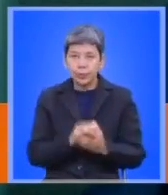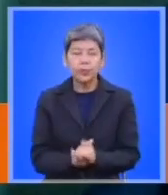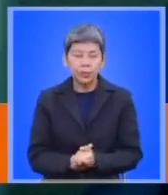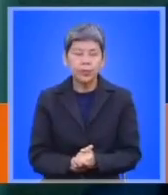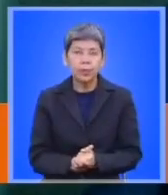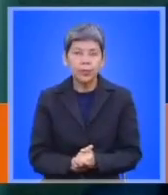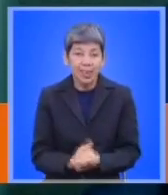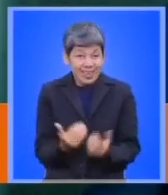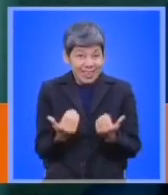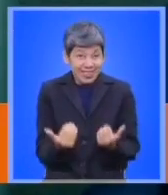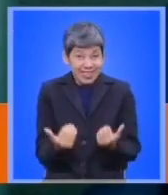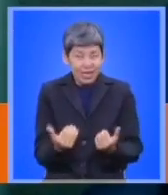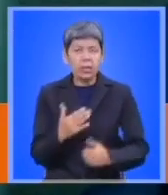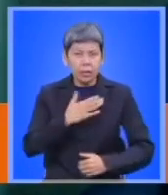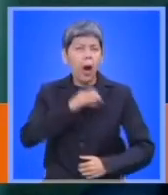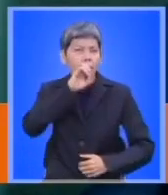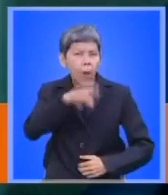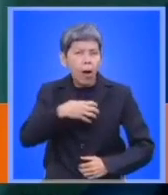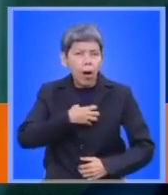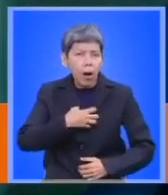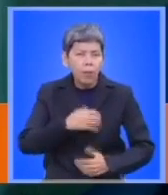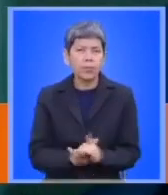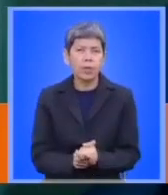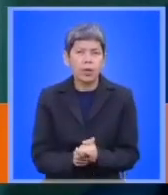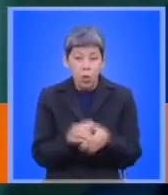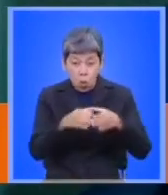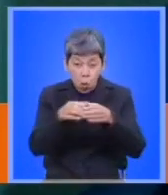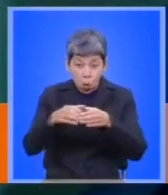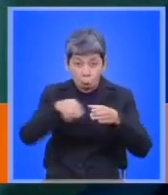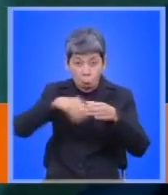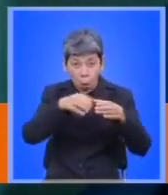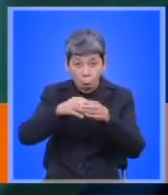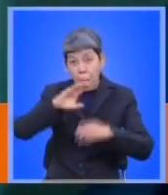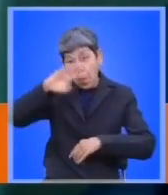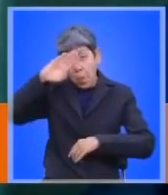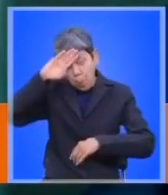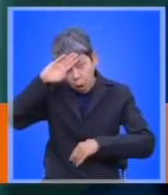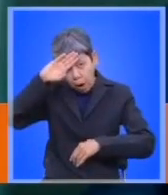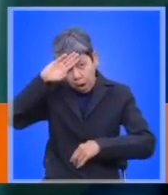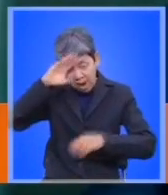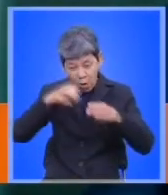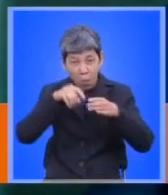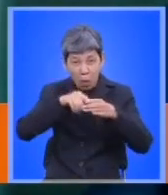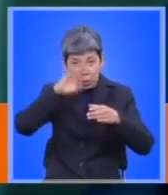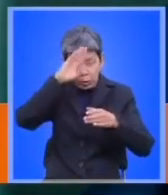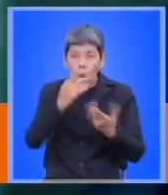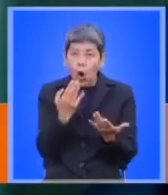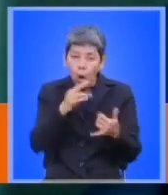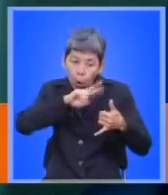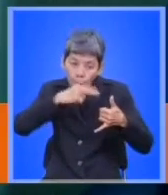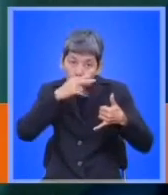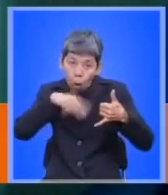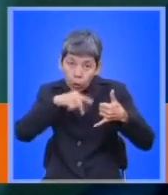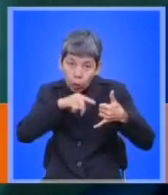แล้วก็ตอนนี้เนี่ยที่อยากกล่าวเห็นว่ามีกลุ่มที่เราเรียกว่าผู้ป่วยที่กำลังรอการตรวจนะฮะ